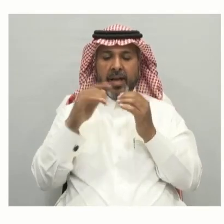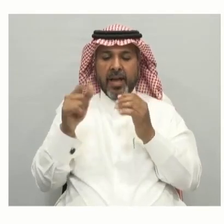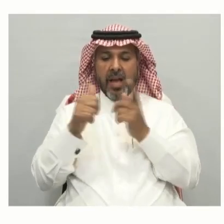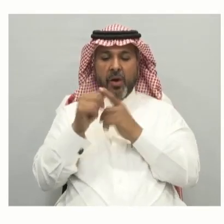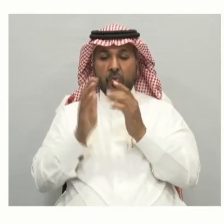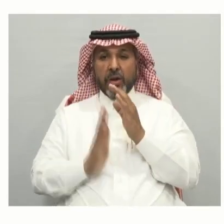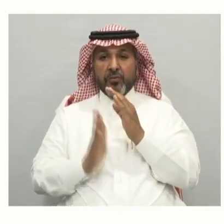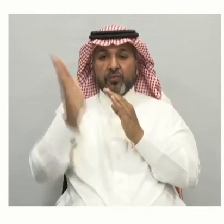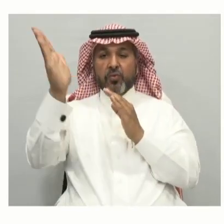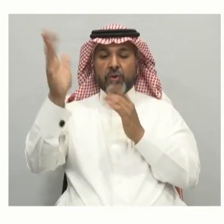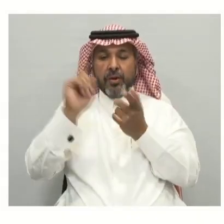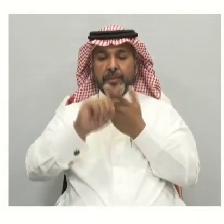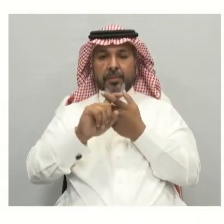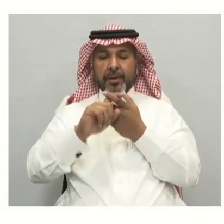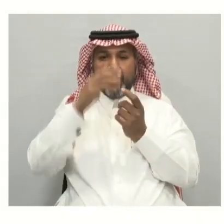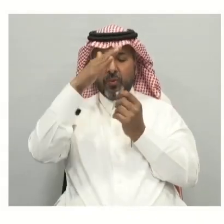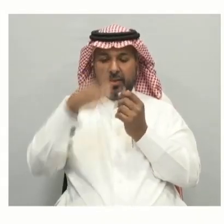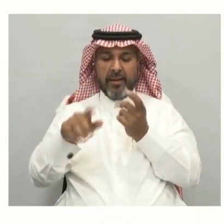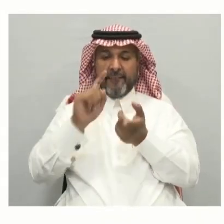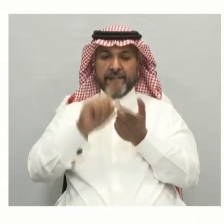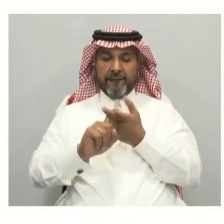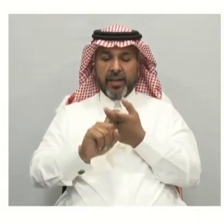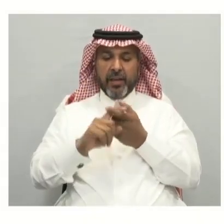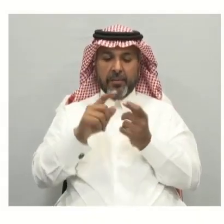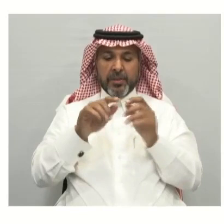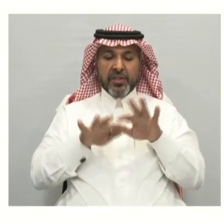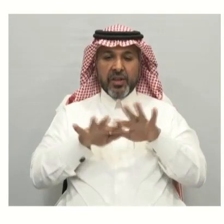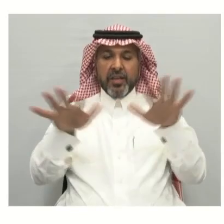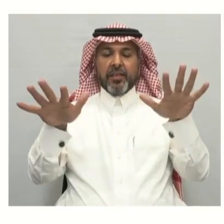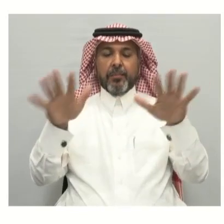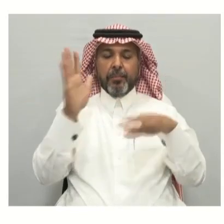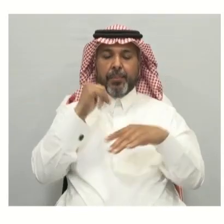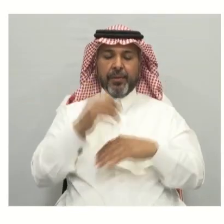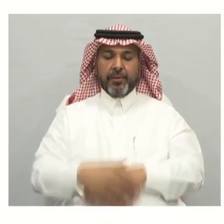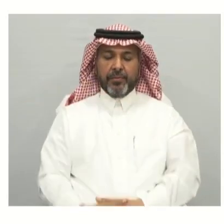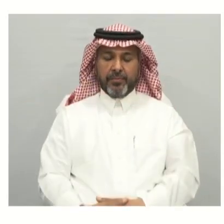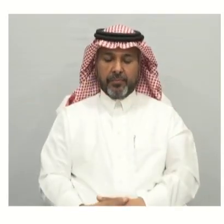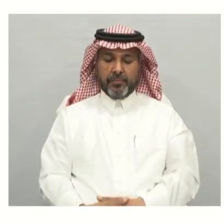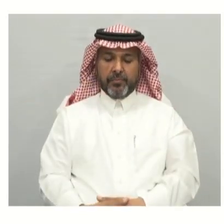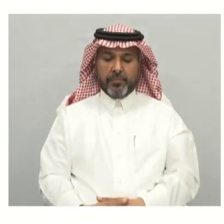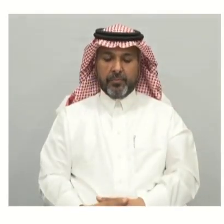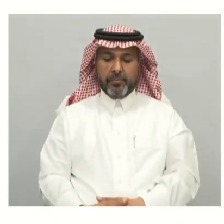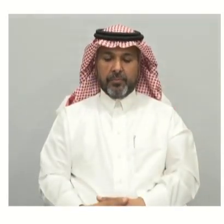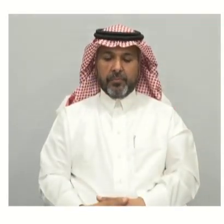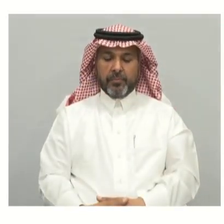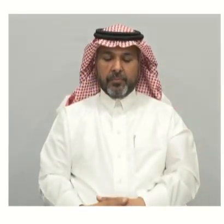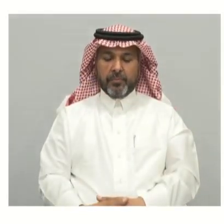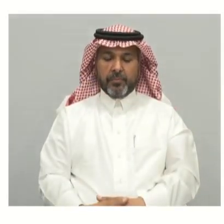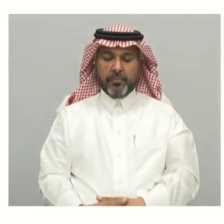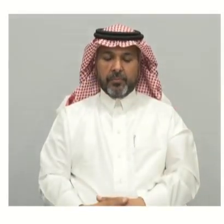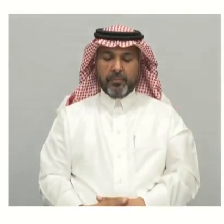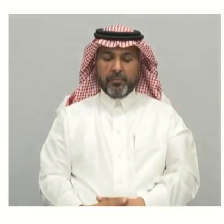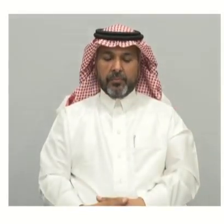علاقه بين المجموعتين اذا في العلاقه الطرديه كلما زادت قيمه سين تزداد قيمه